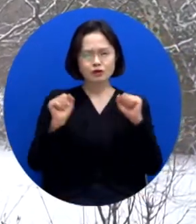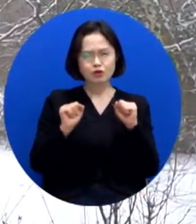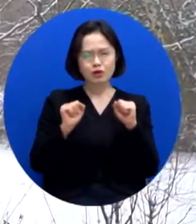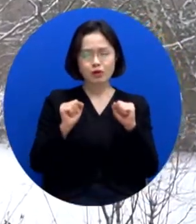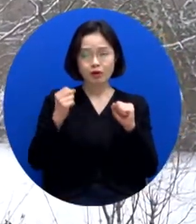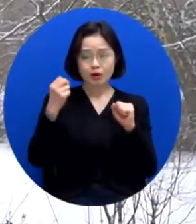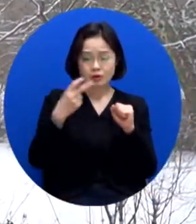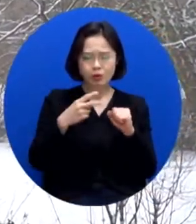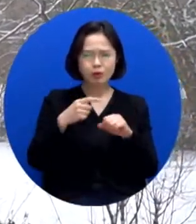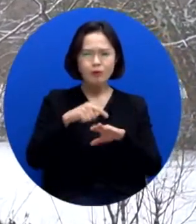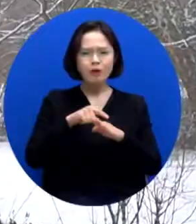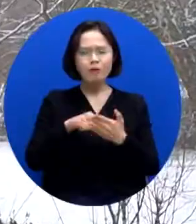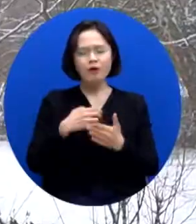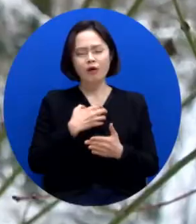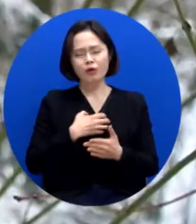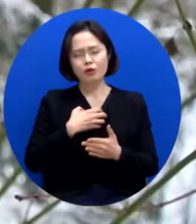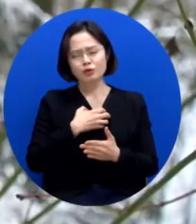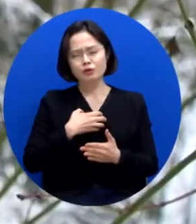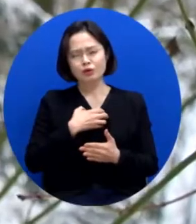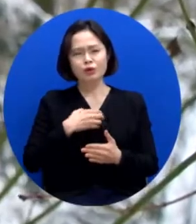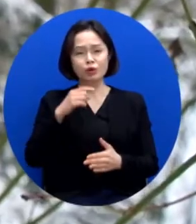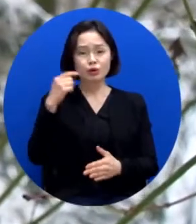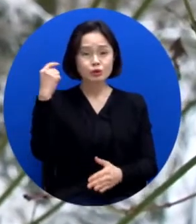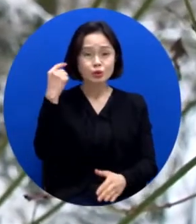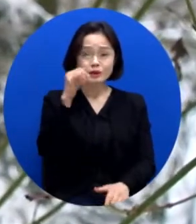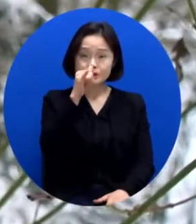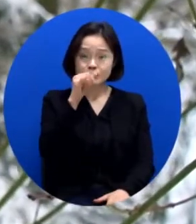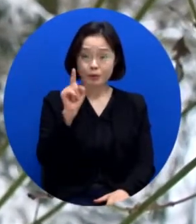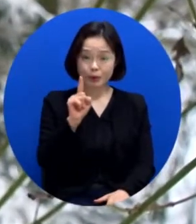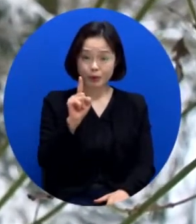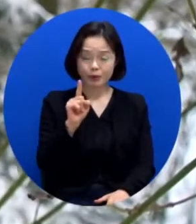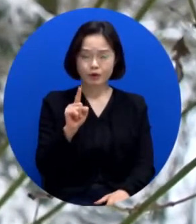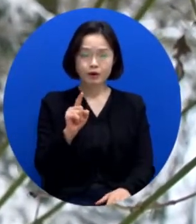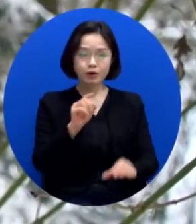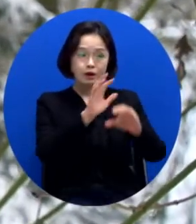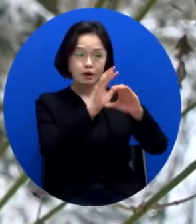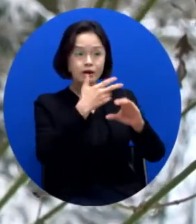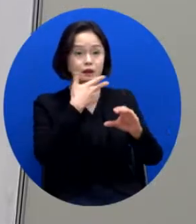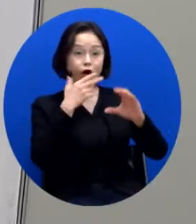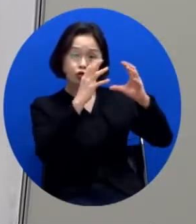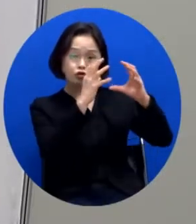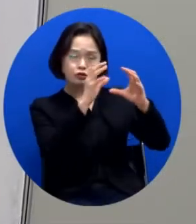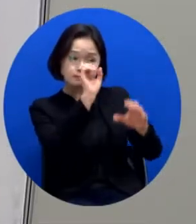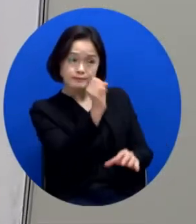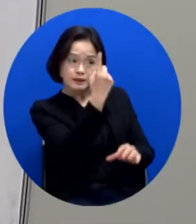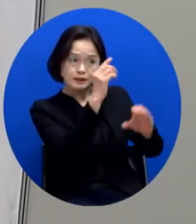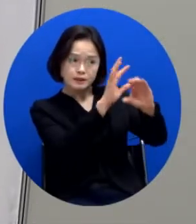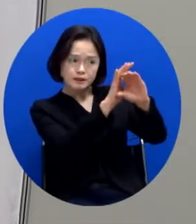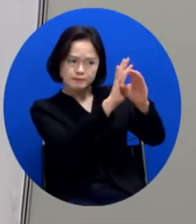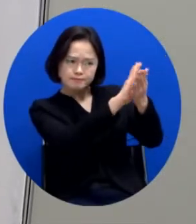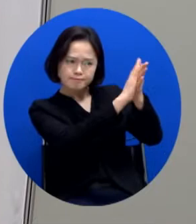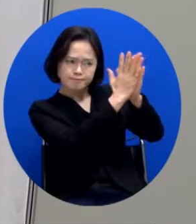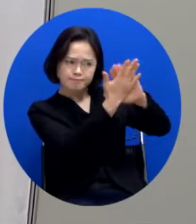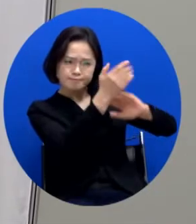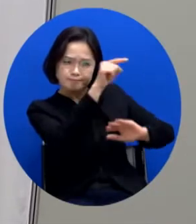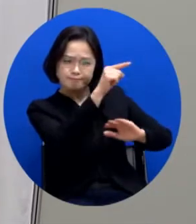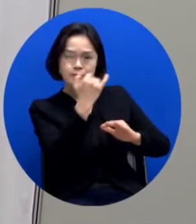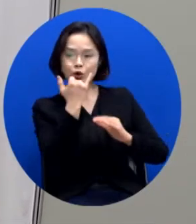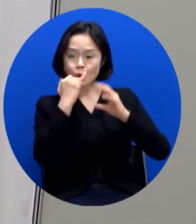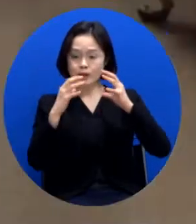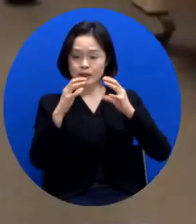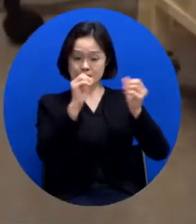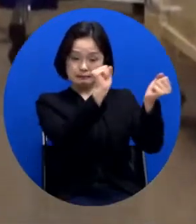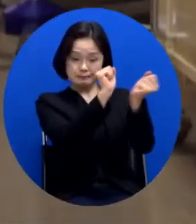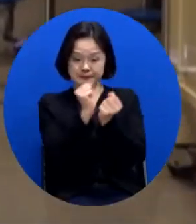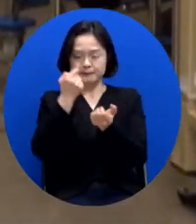소식이 전해졌습니다. 최근 베를린에서 영국발 변이 바이러스가 눈에 띄게 증가하고 있습니다. 확진자 10명